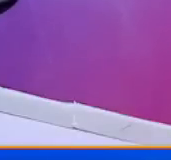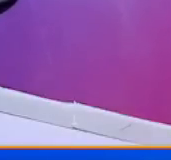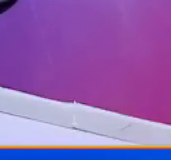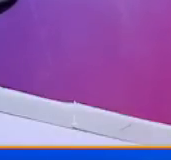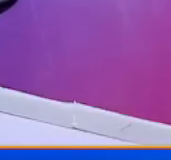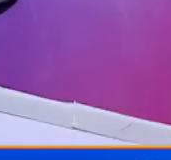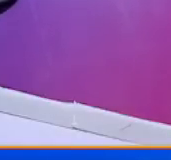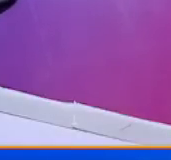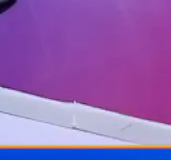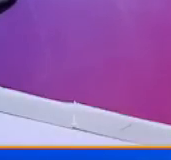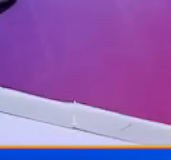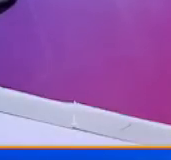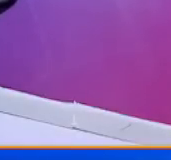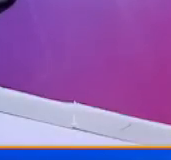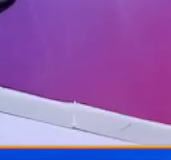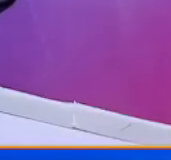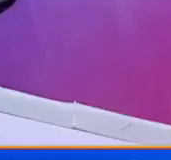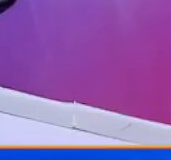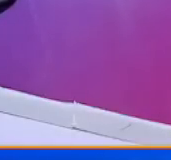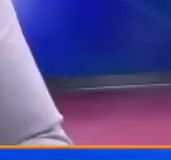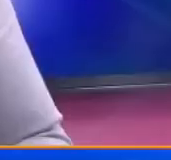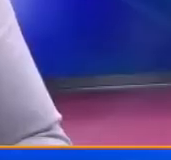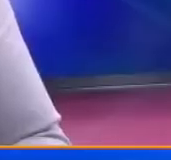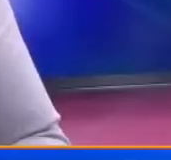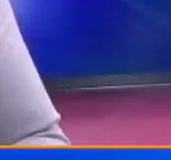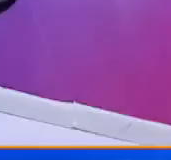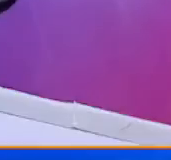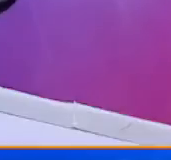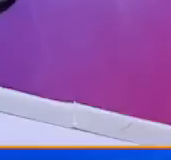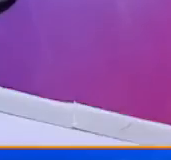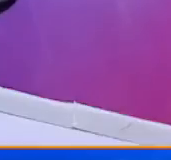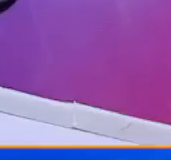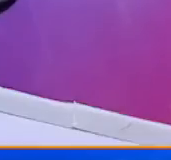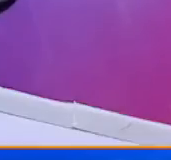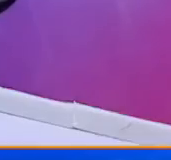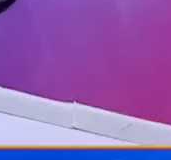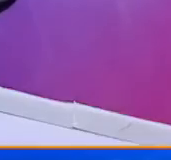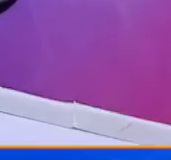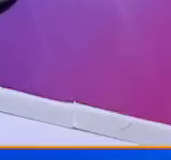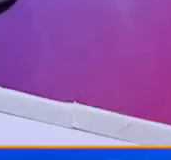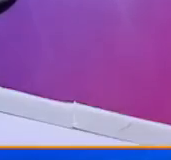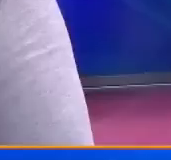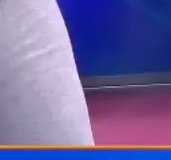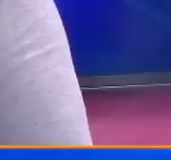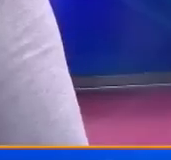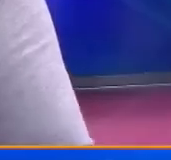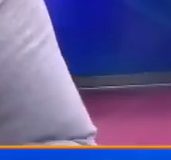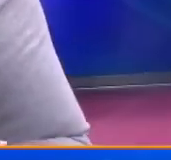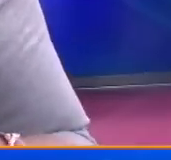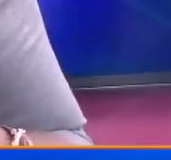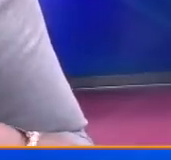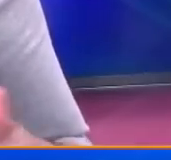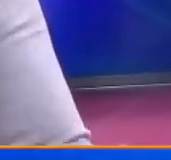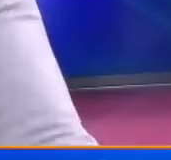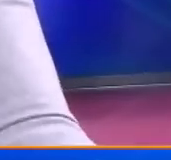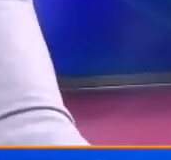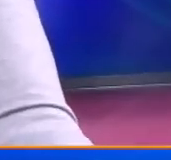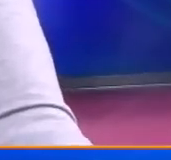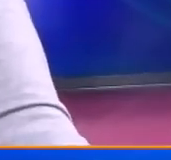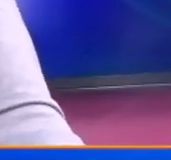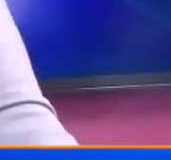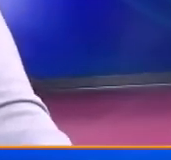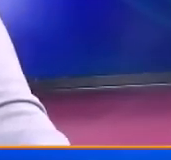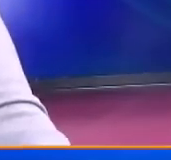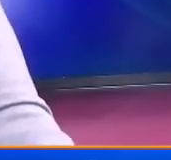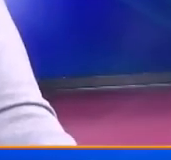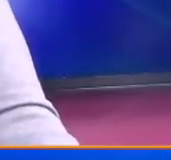nateswa sababu yenu wananchi wa Mombasa 47. Lakini nateswa sababu yenu wananchi wa Mombasa. Crispin na wengine wataweza kupata waelekezi wake Gavana Sonko